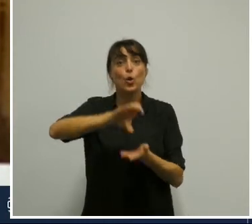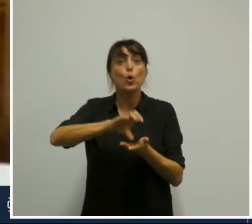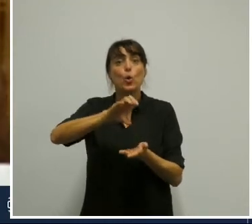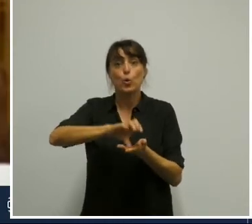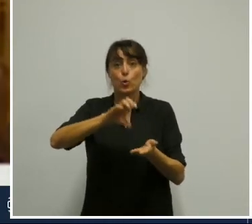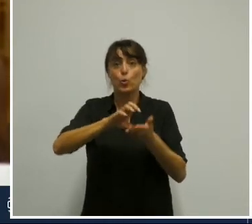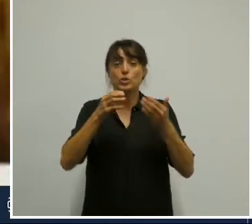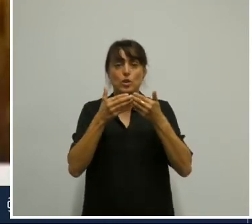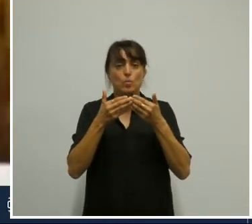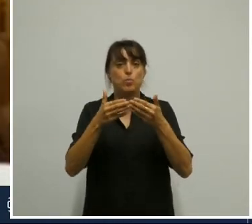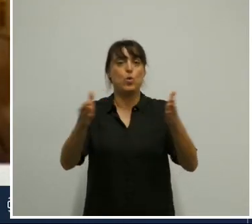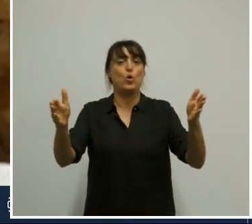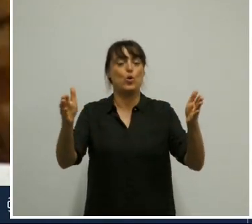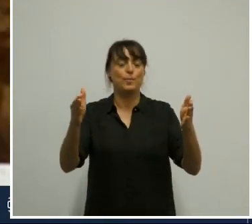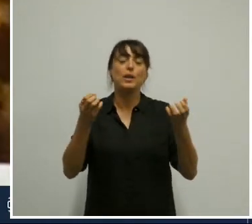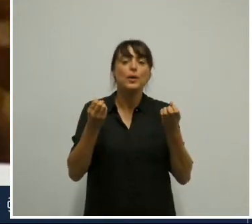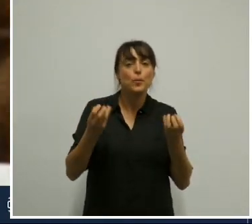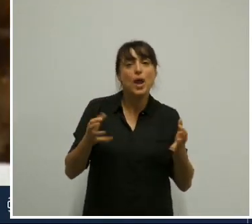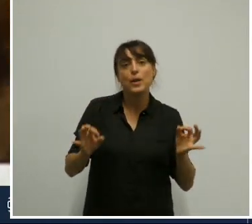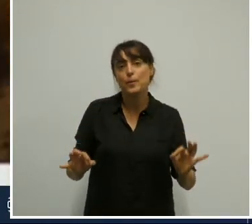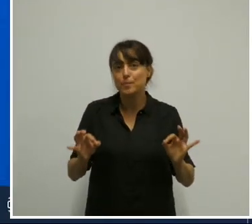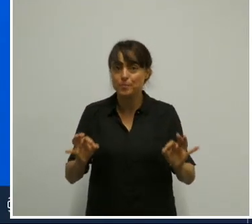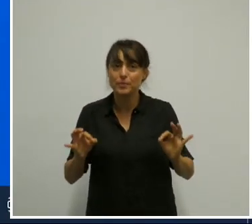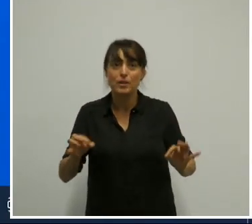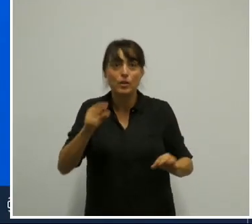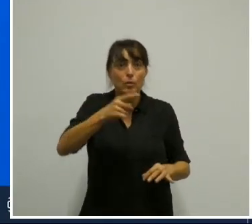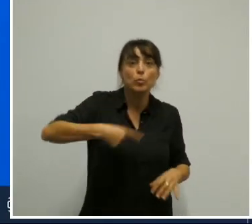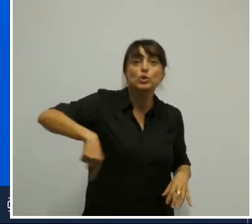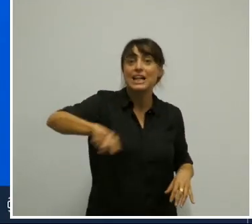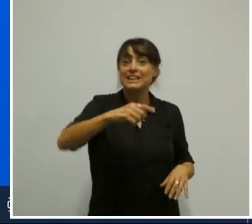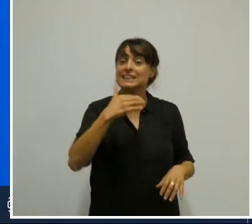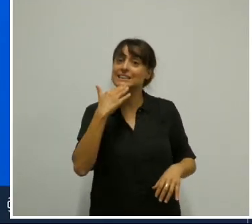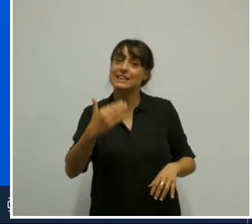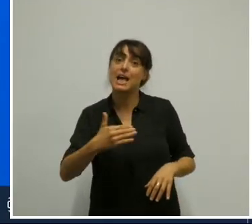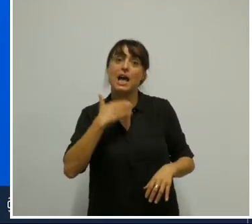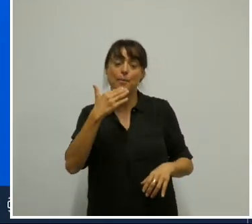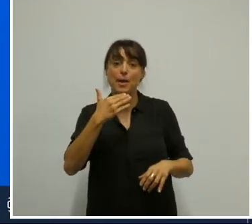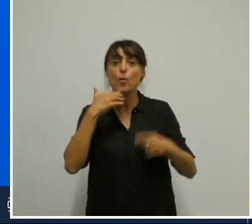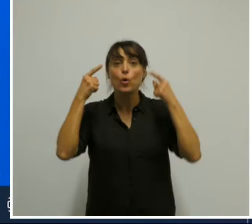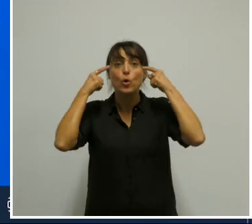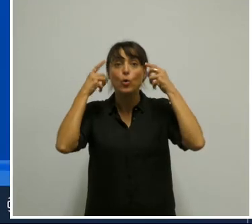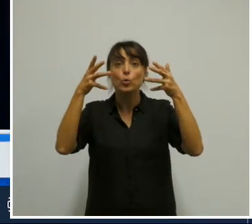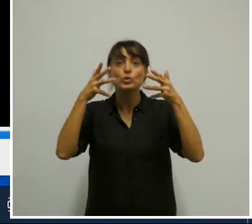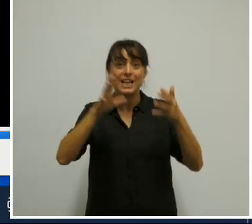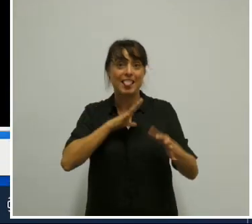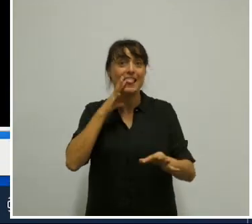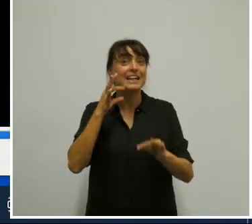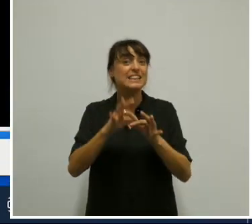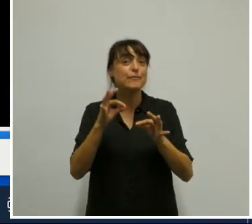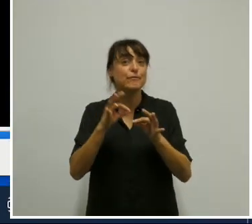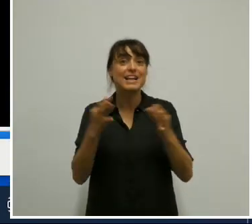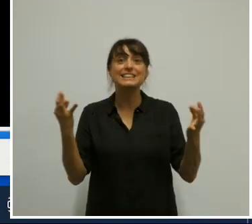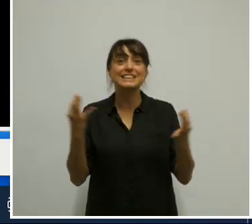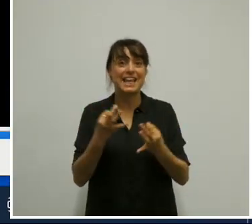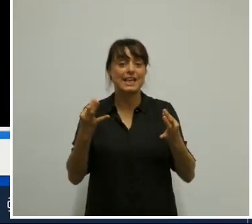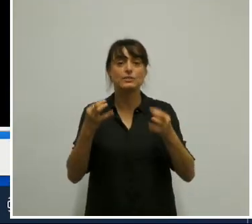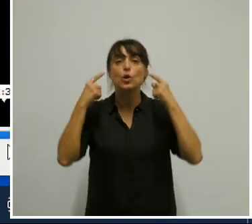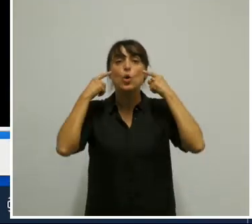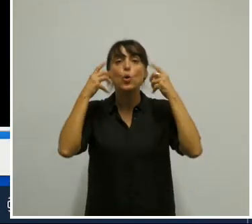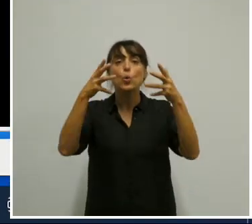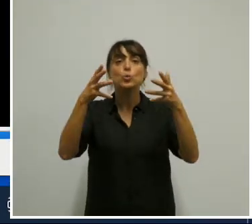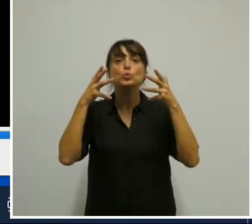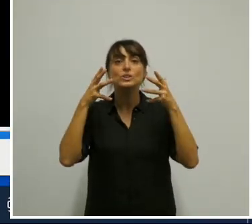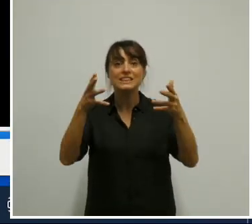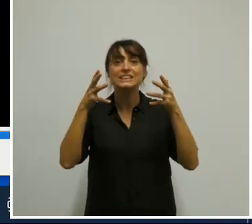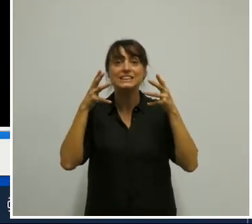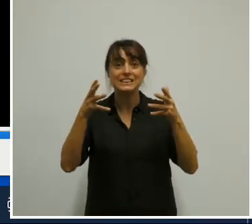Bueno, no, com alguns sabreu, el Consell dels Infants és un tipus de consell que es fa